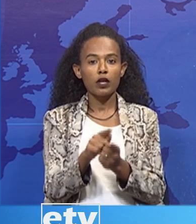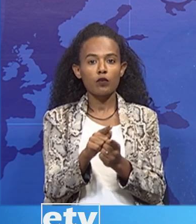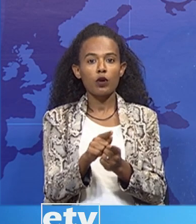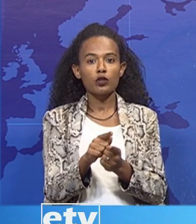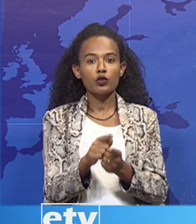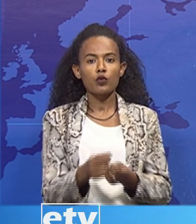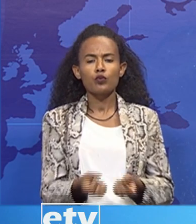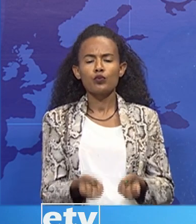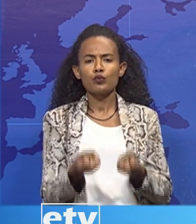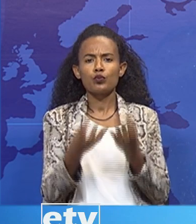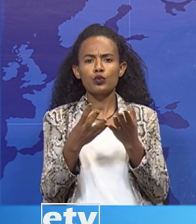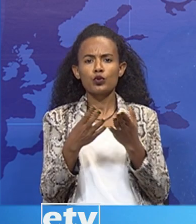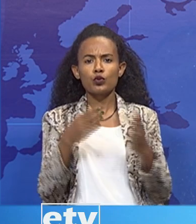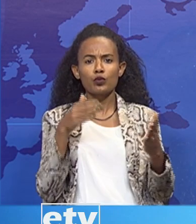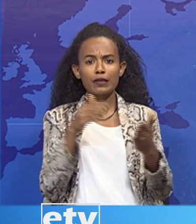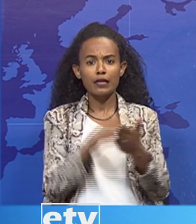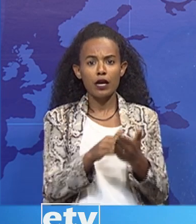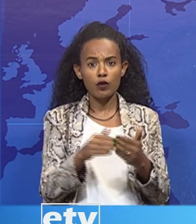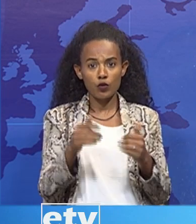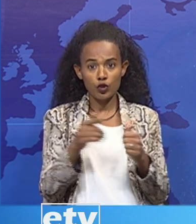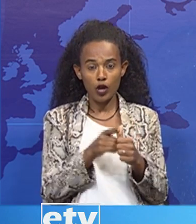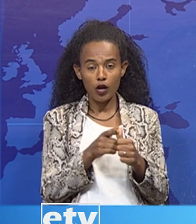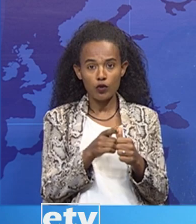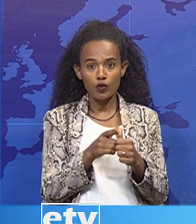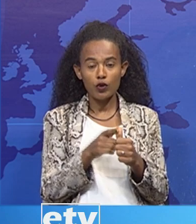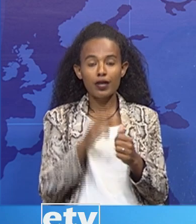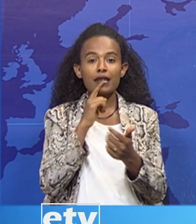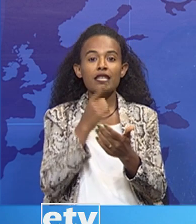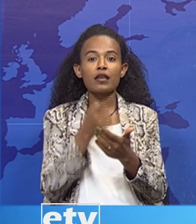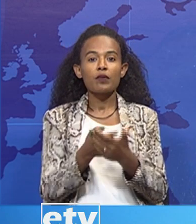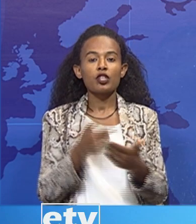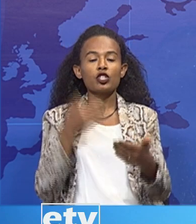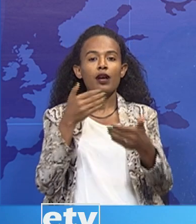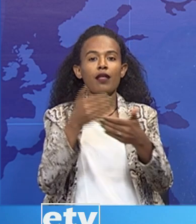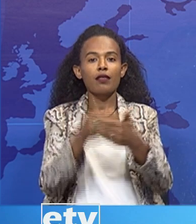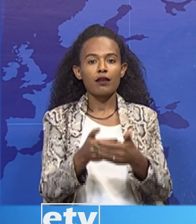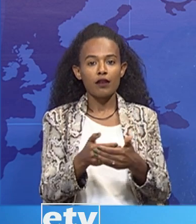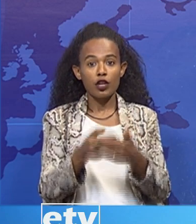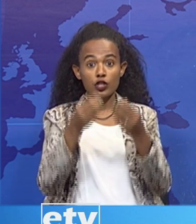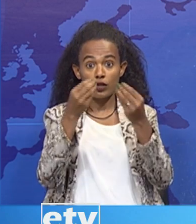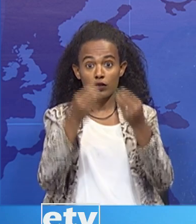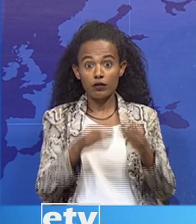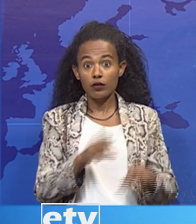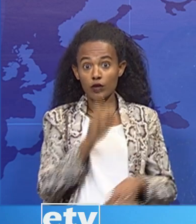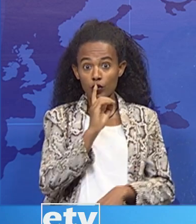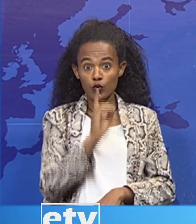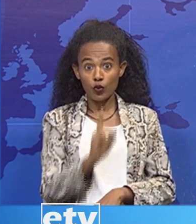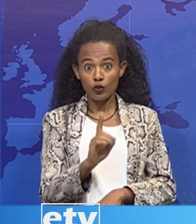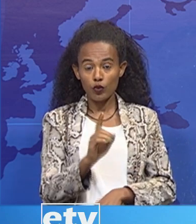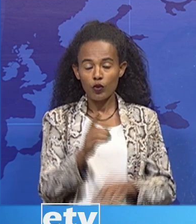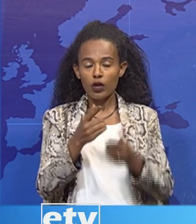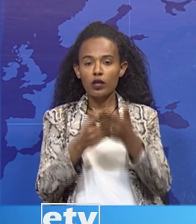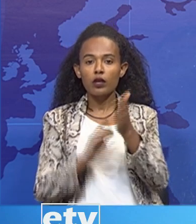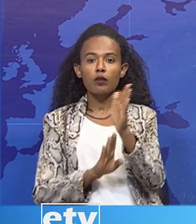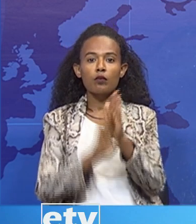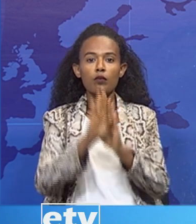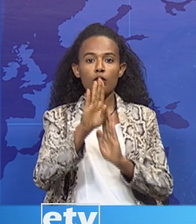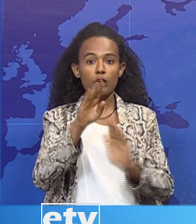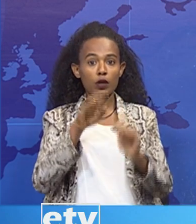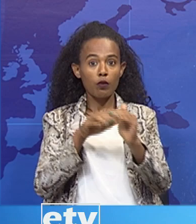ብዙ መሰናክሎች አንዱ የመረጃ ተደራሽነት እጦት ነው። ይህም በልማት